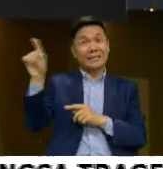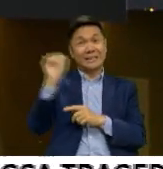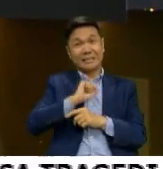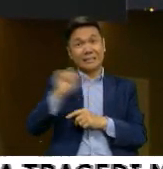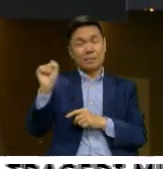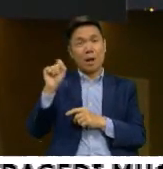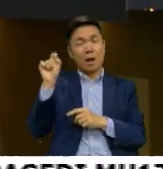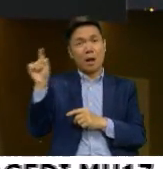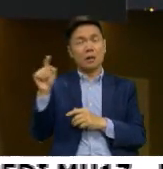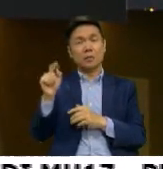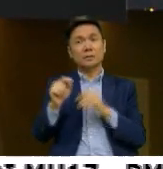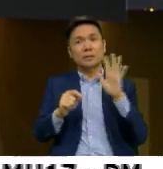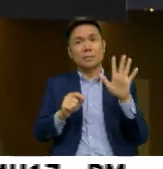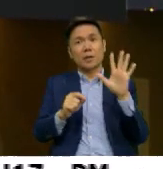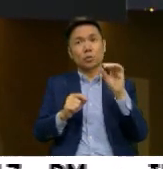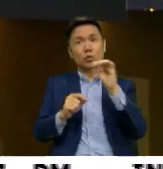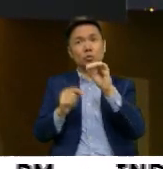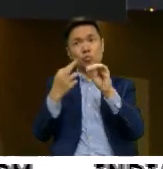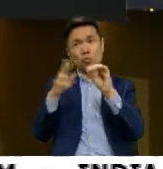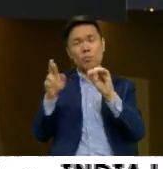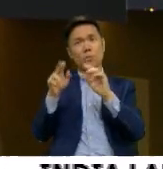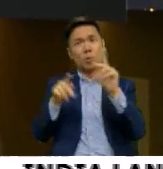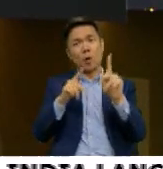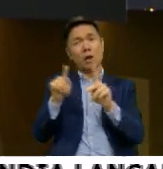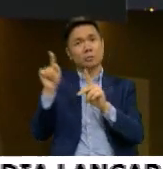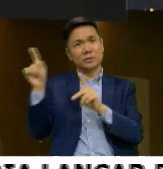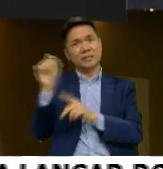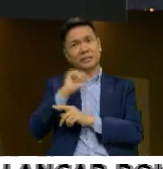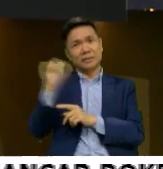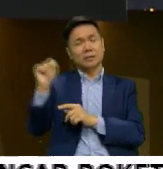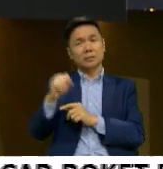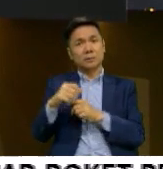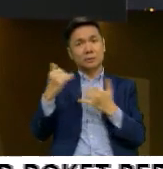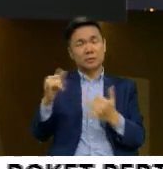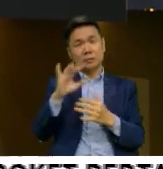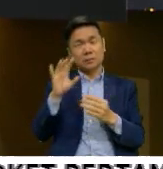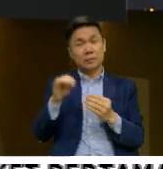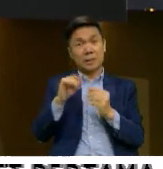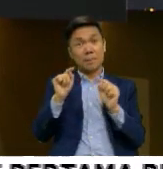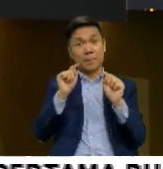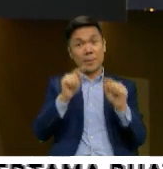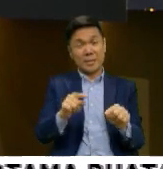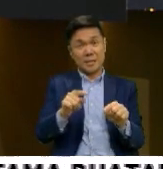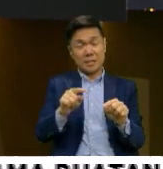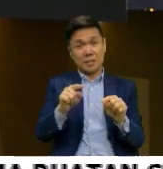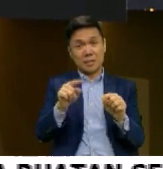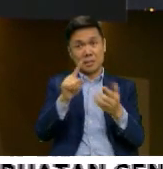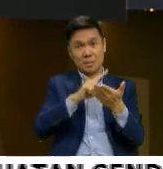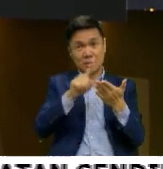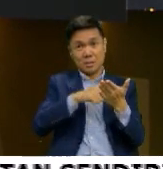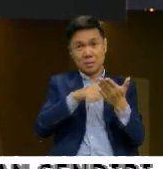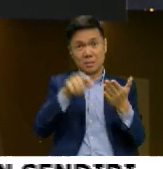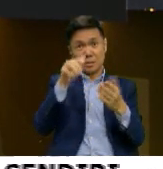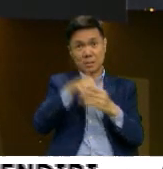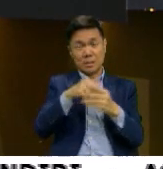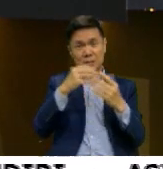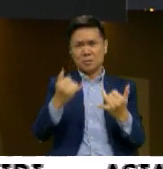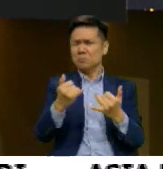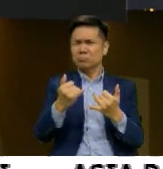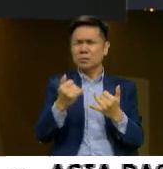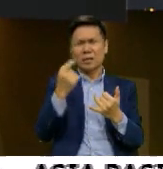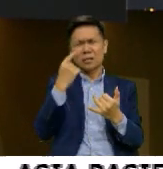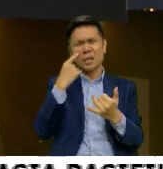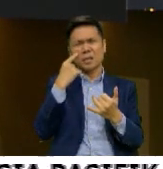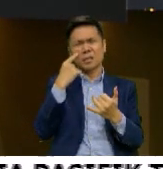lebih daripada 500.000 sebagai saya Excel ratusan kolom kemudi pada kali ini sebenarnya agak